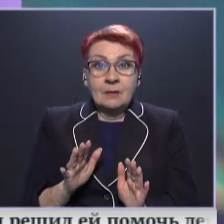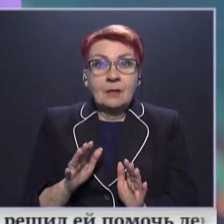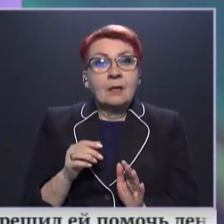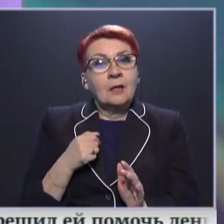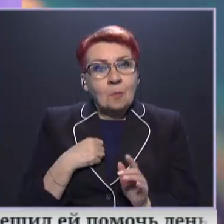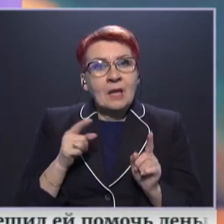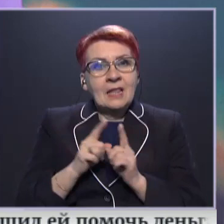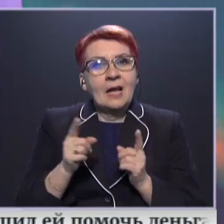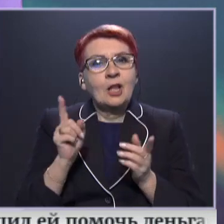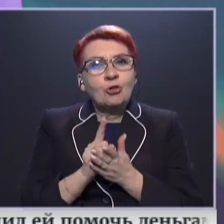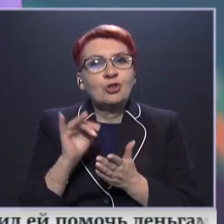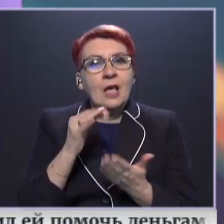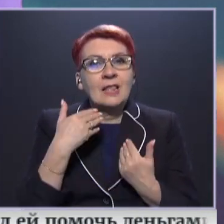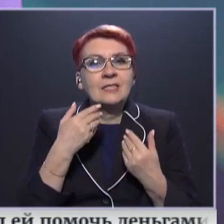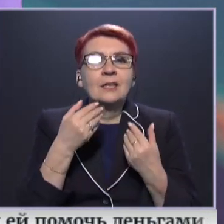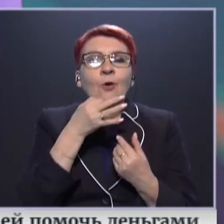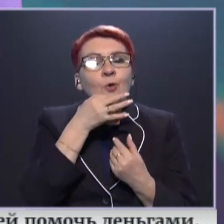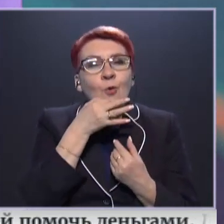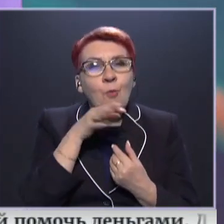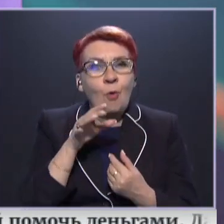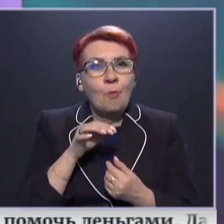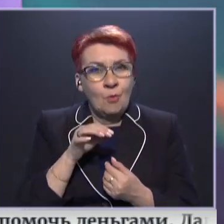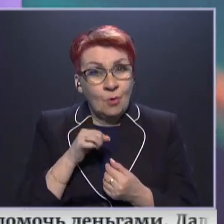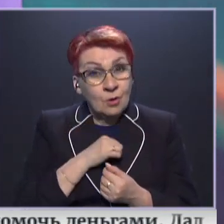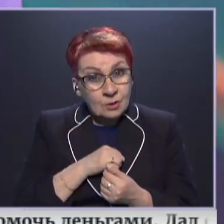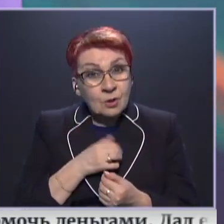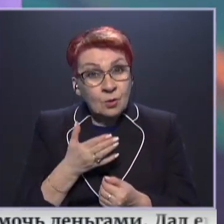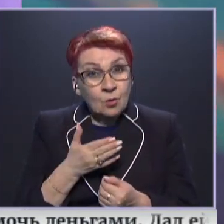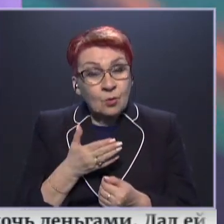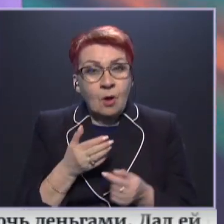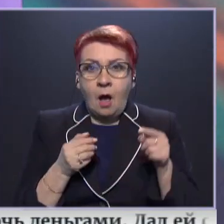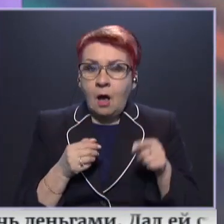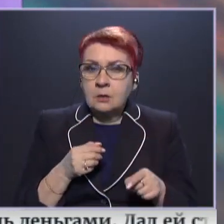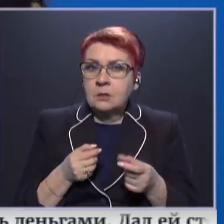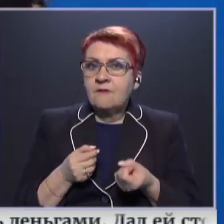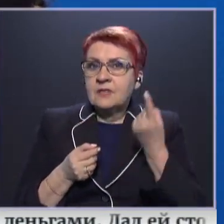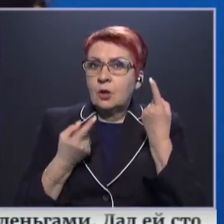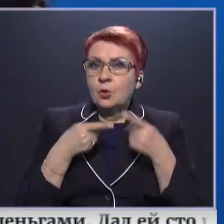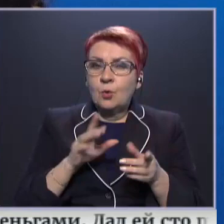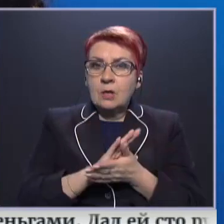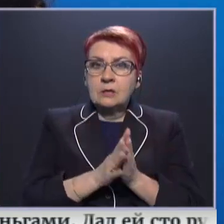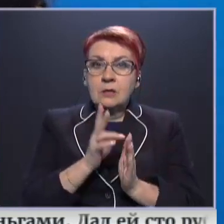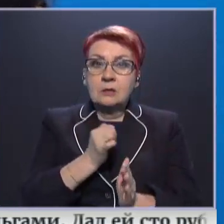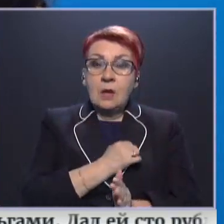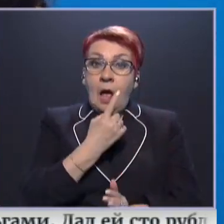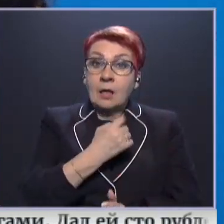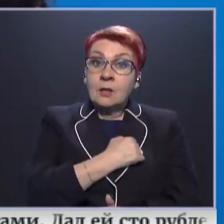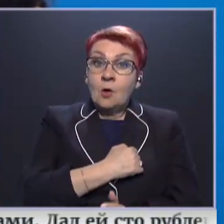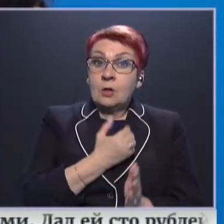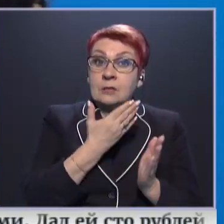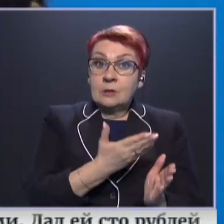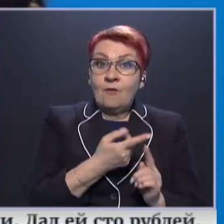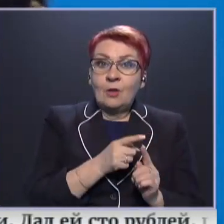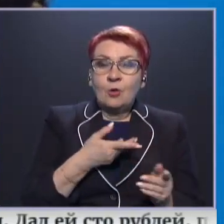к любому злу. К любому злу. А вот здесь возникает уже другая ситуация. К сожалению, одно зло, особенно которое в